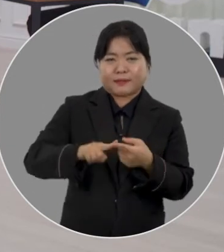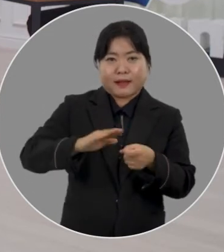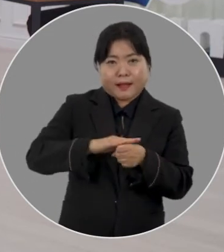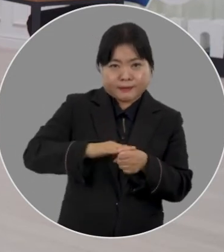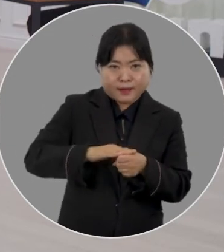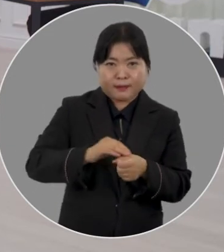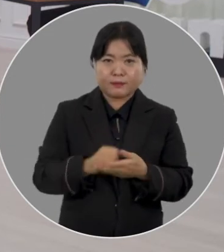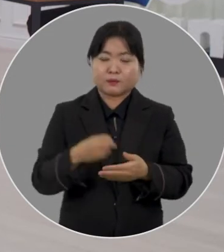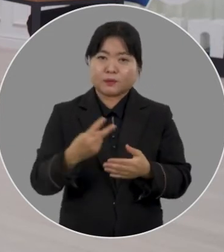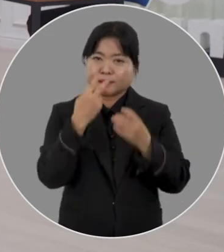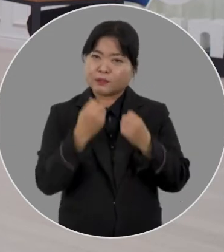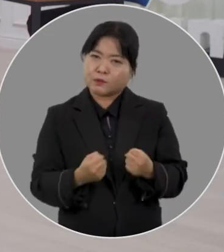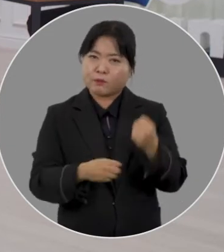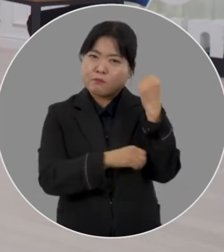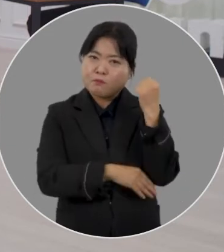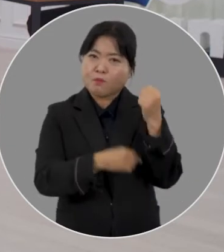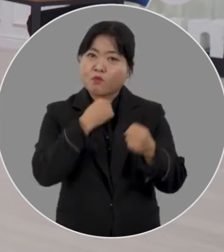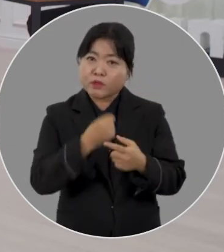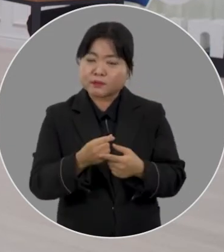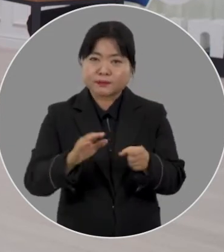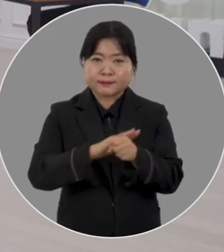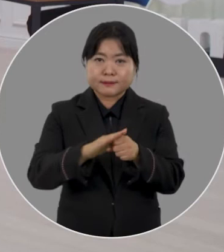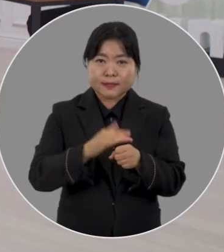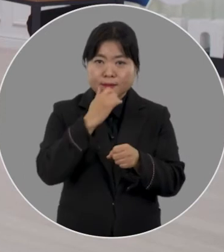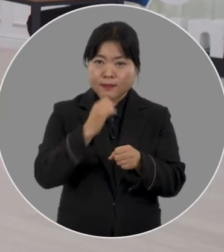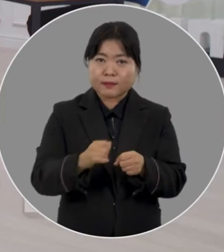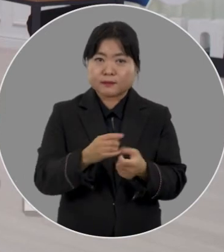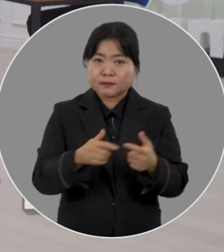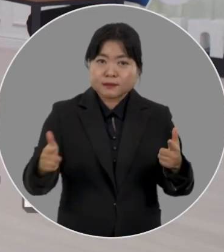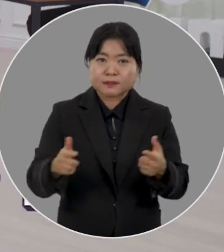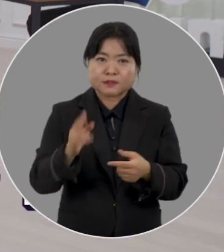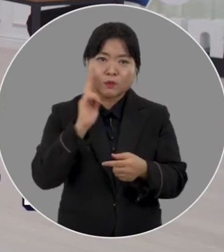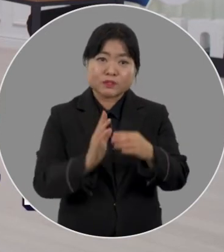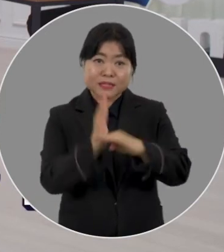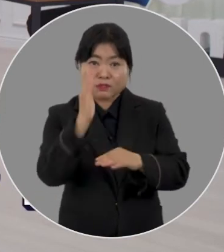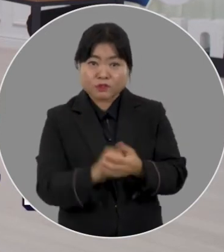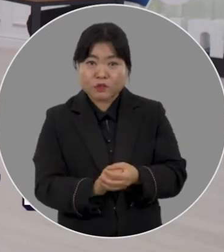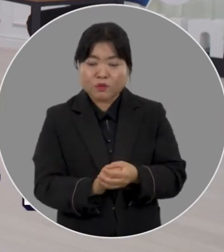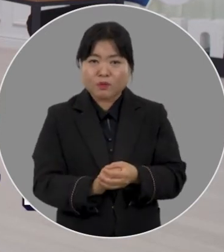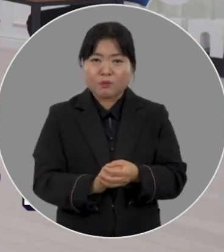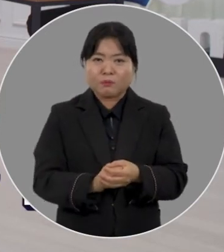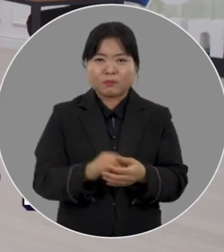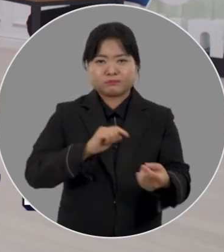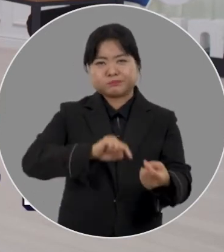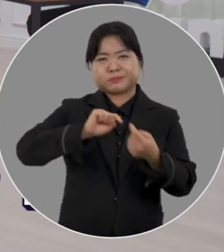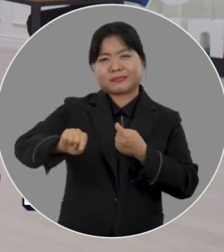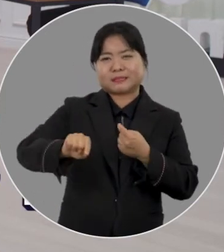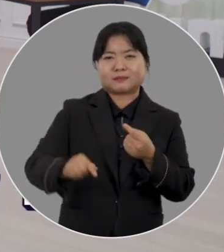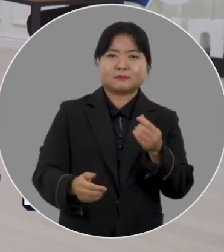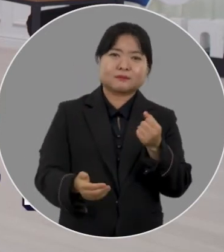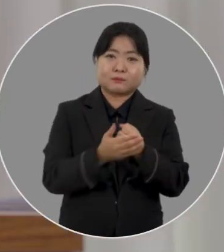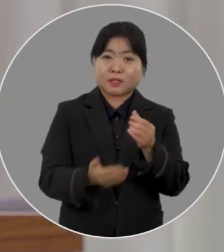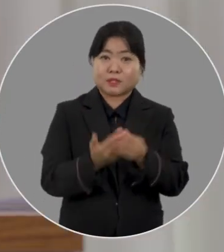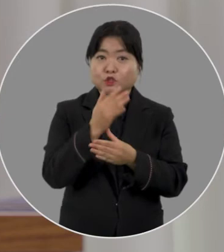애착 그리고 생존 본능, 사랑 이런 것들이 굉장히 지나쳐서 그러니까 오작동을 해서 생길 수 있는